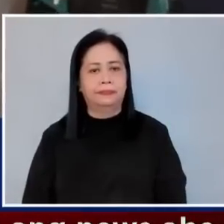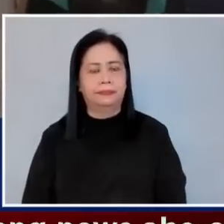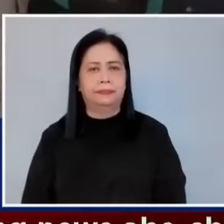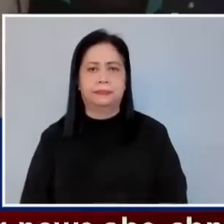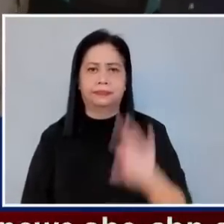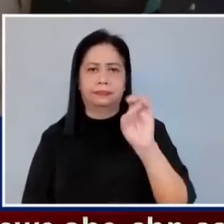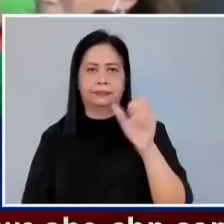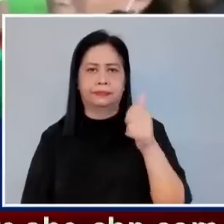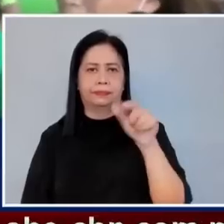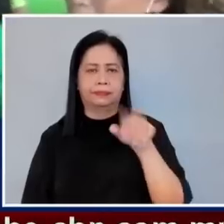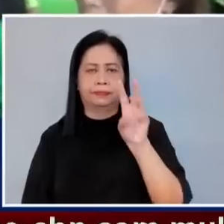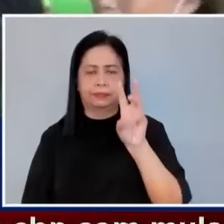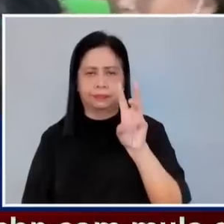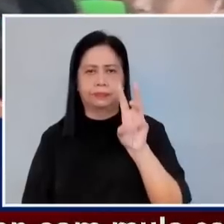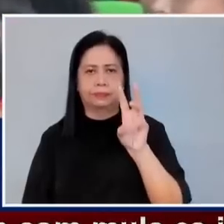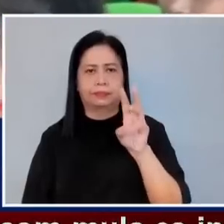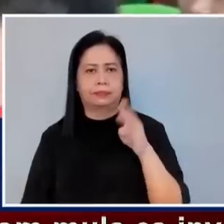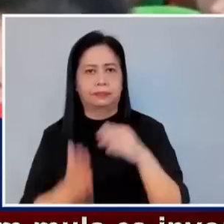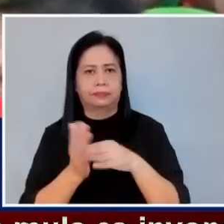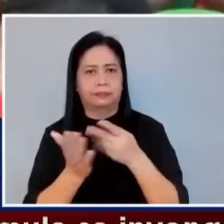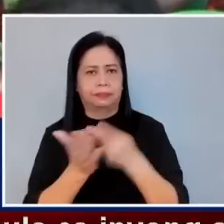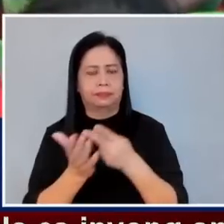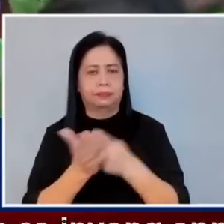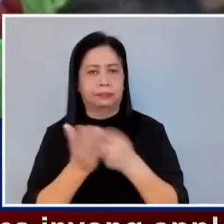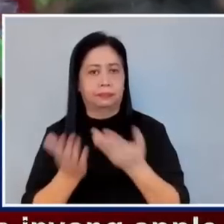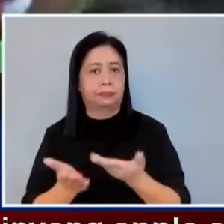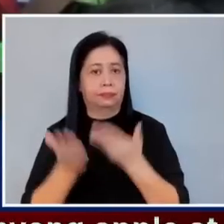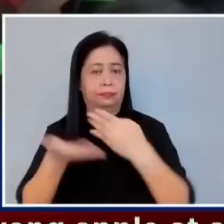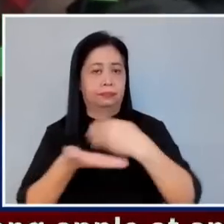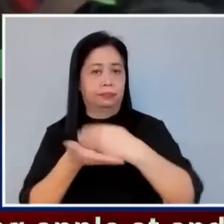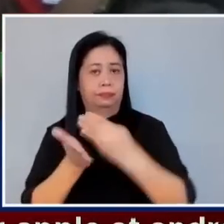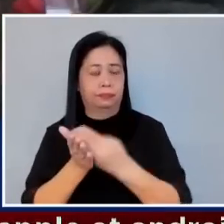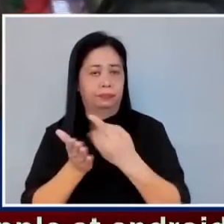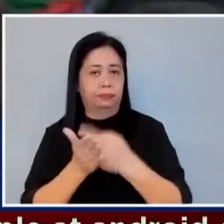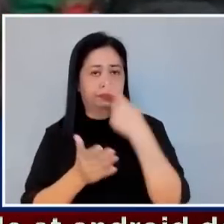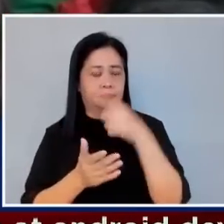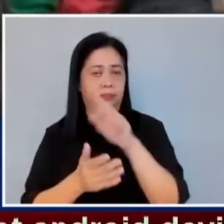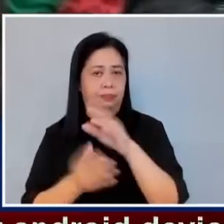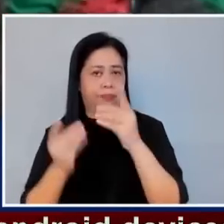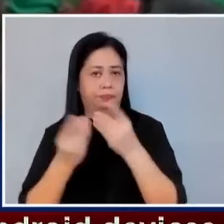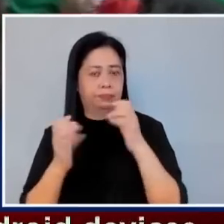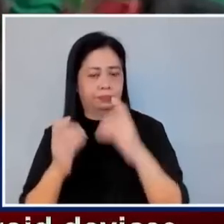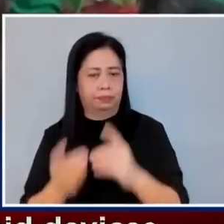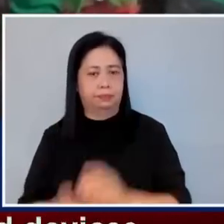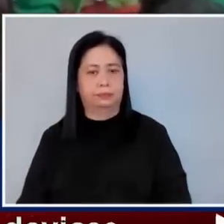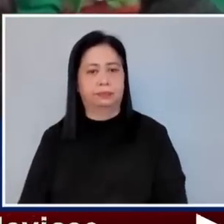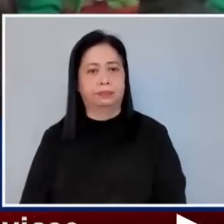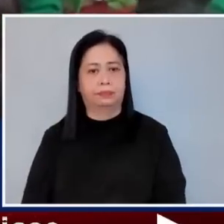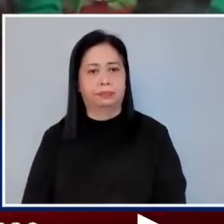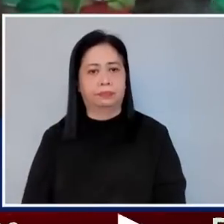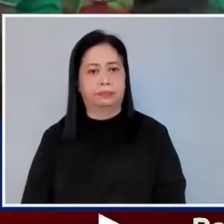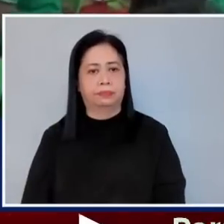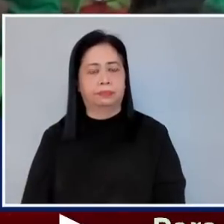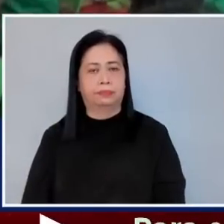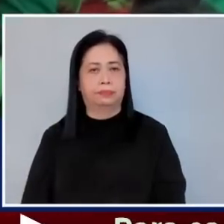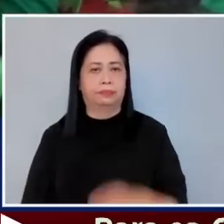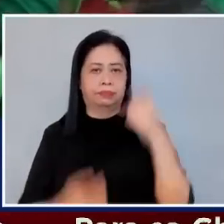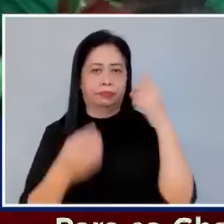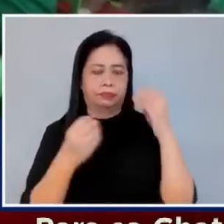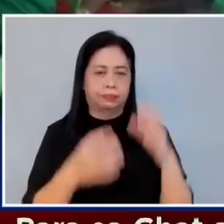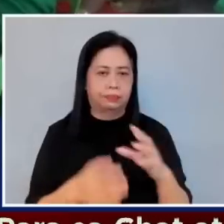710.6 billion pesos na panukalang pondo, walang mapapabaya ang guro at eskwalahan